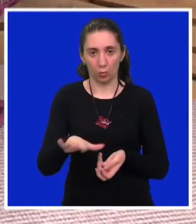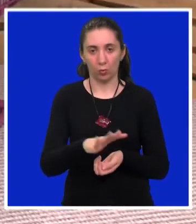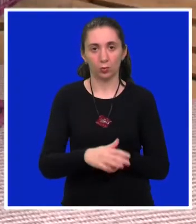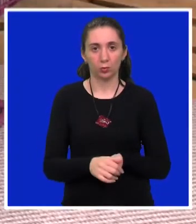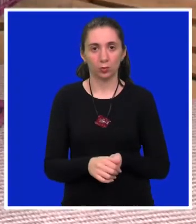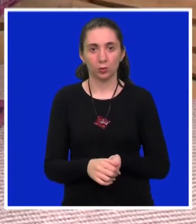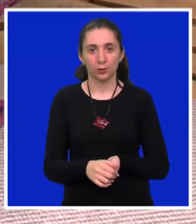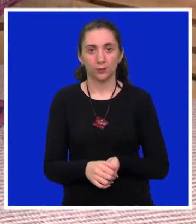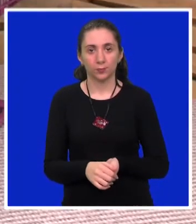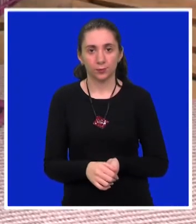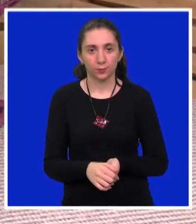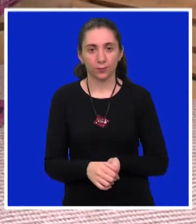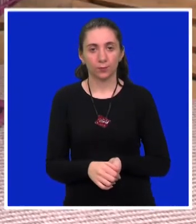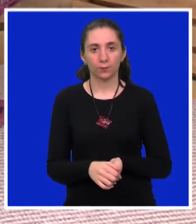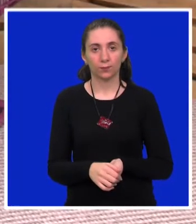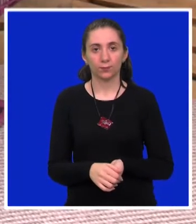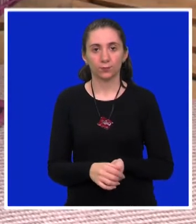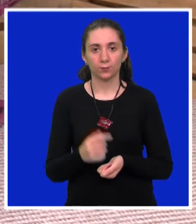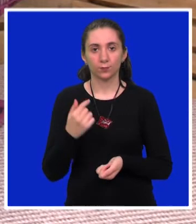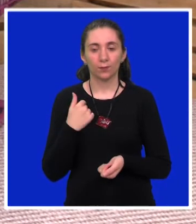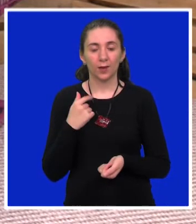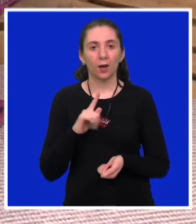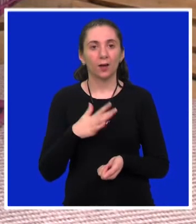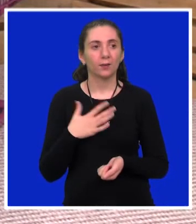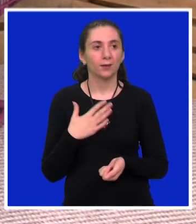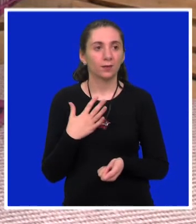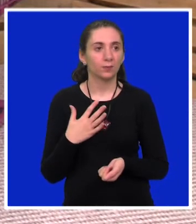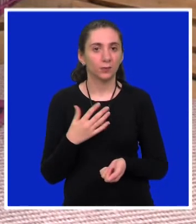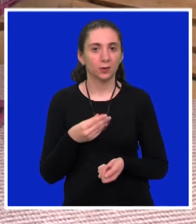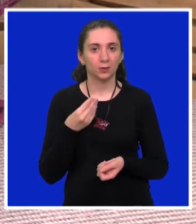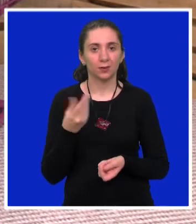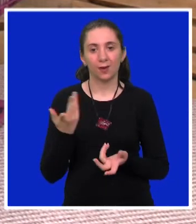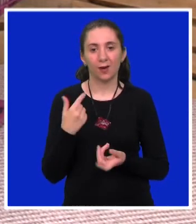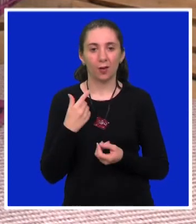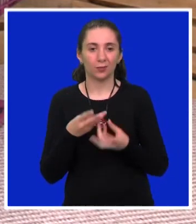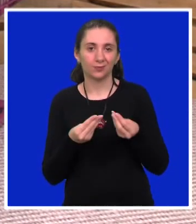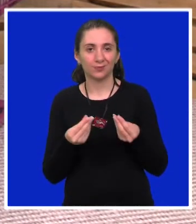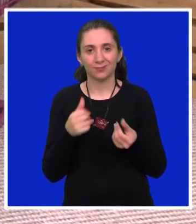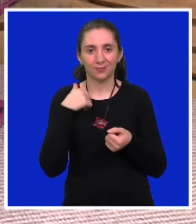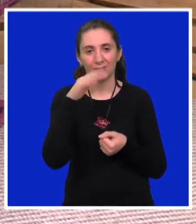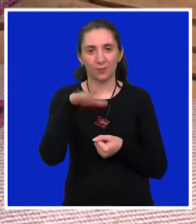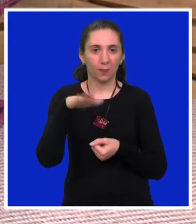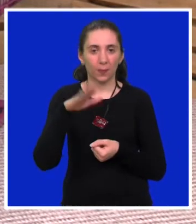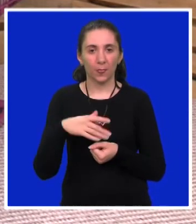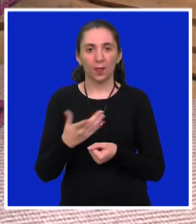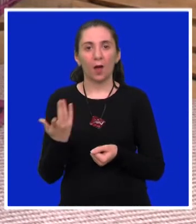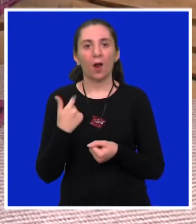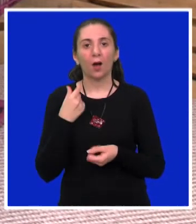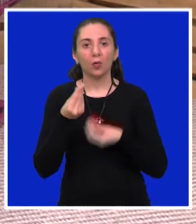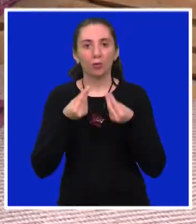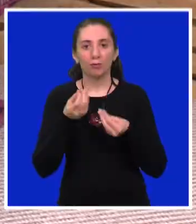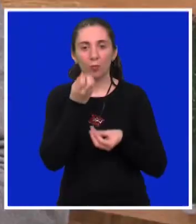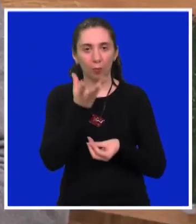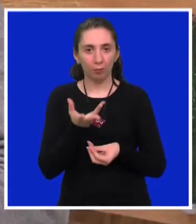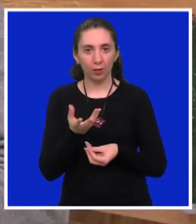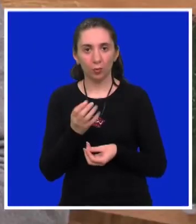okolišu. Pa evo, ja ću ovoga, ne bih htio zvučati sladunjavo, jel? Ali kad